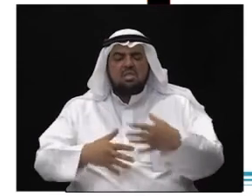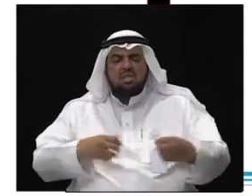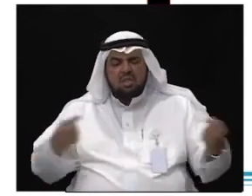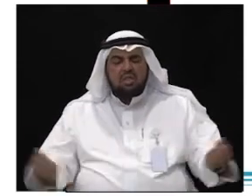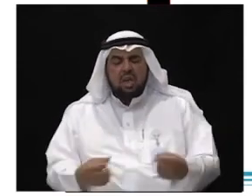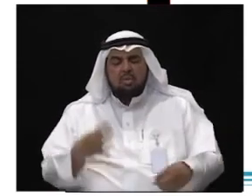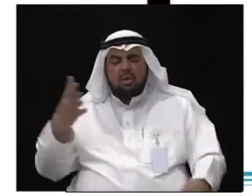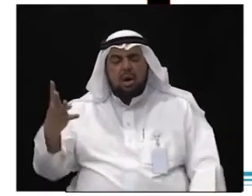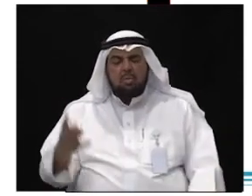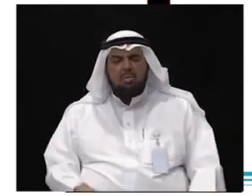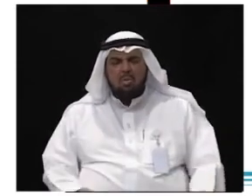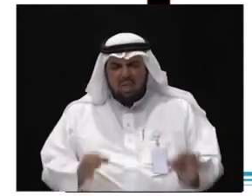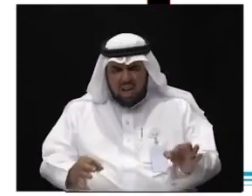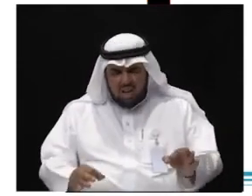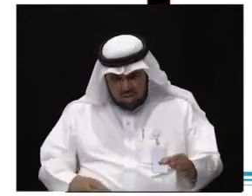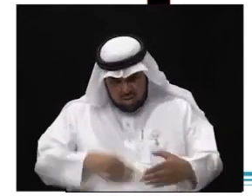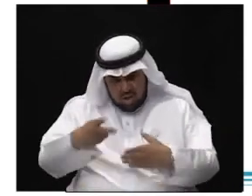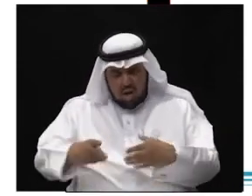متمكنا من الانتقال منه،